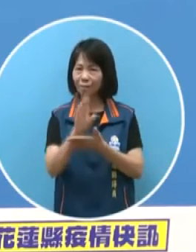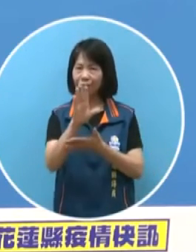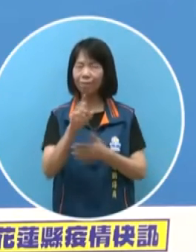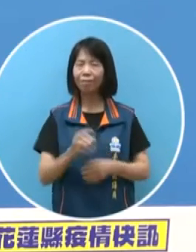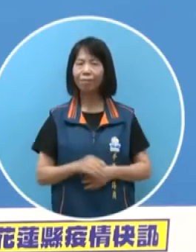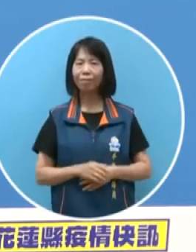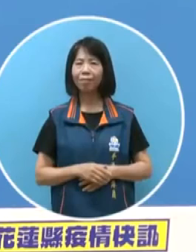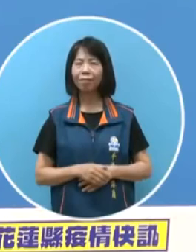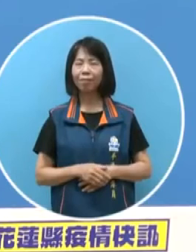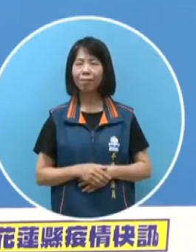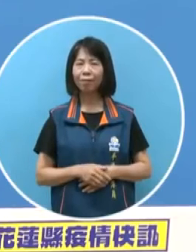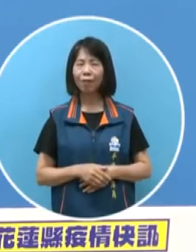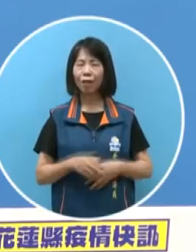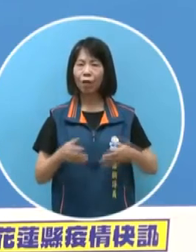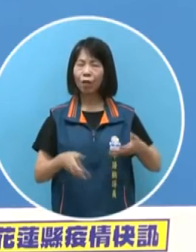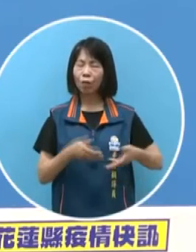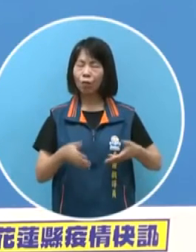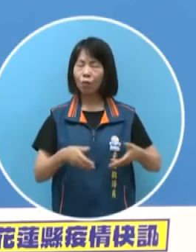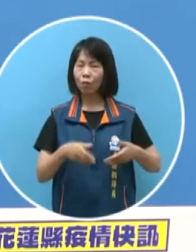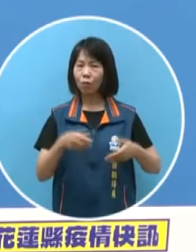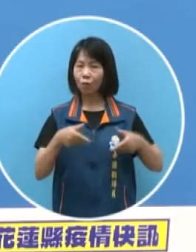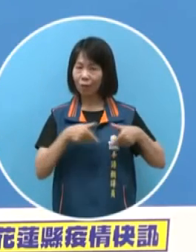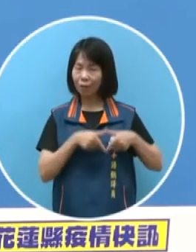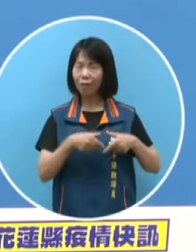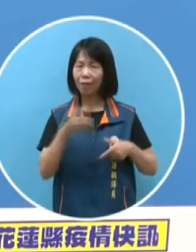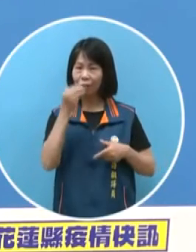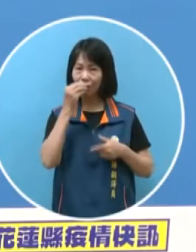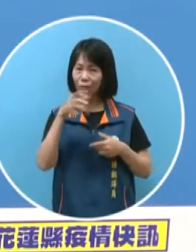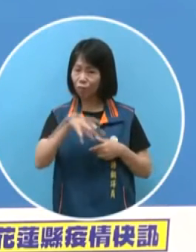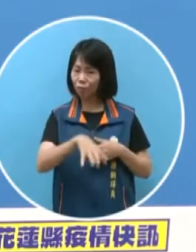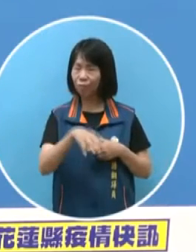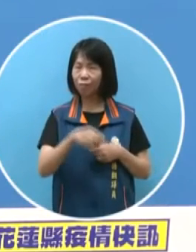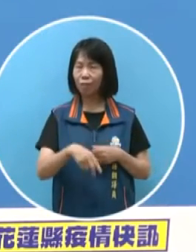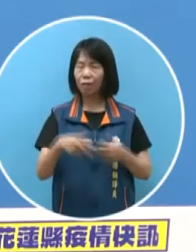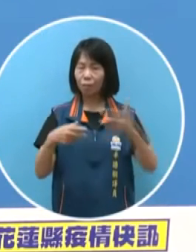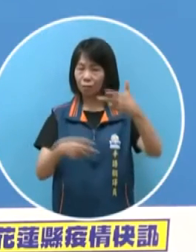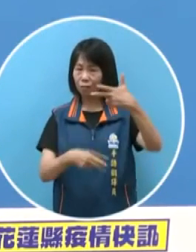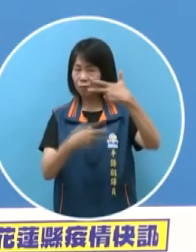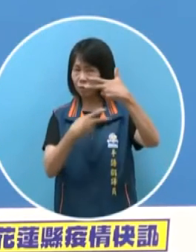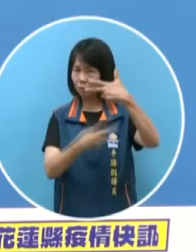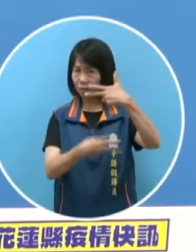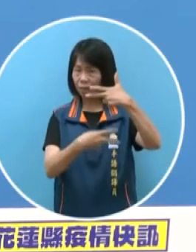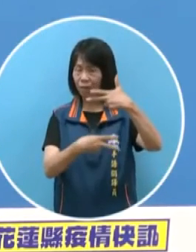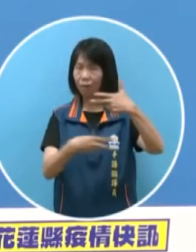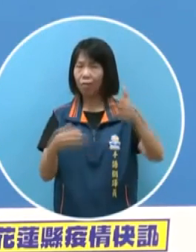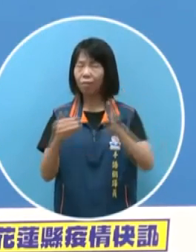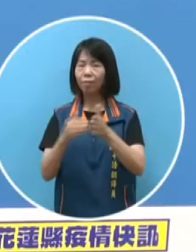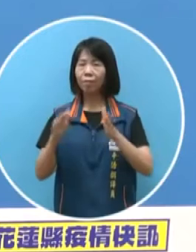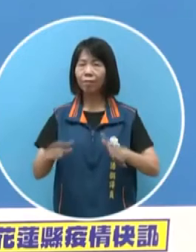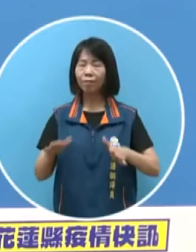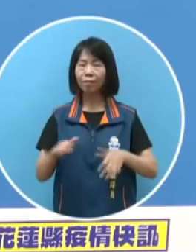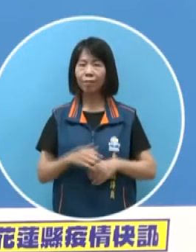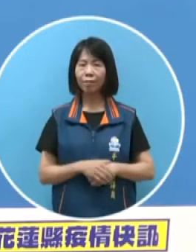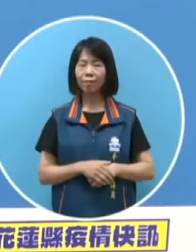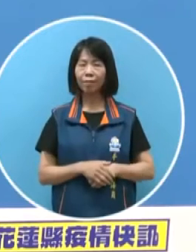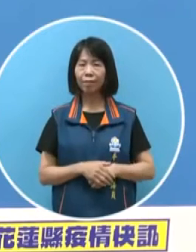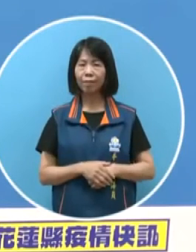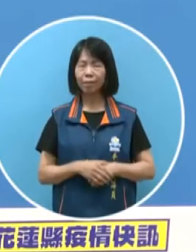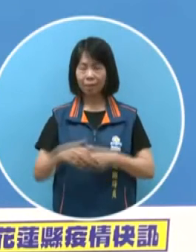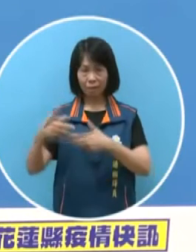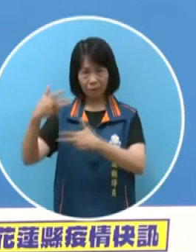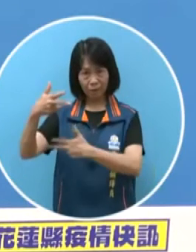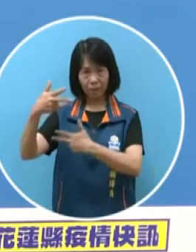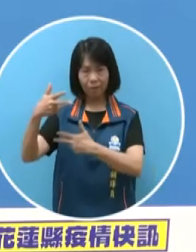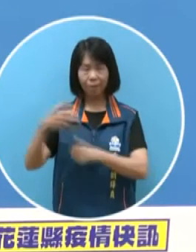告一下暖心食堂的部分，从7月2号到目前7月7